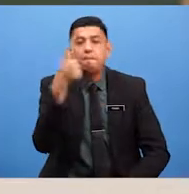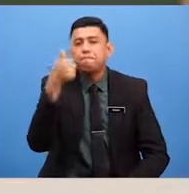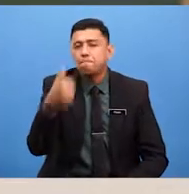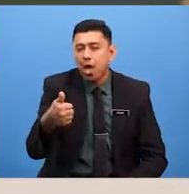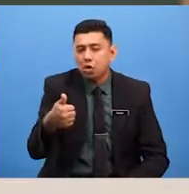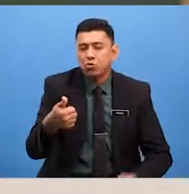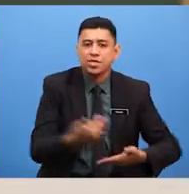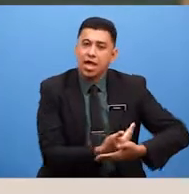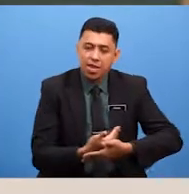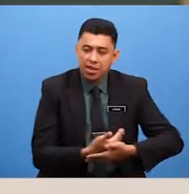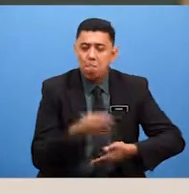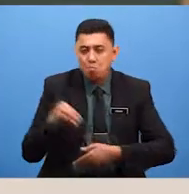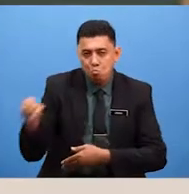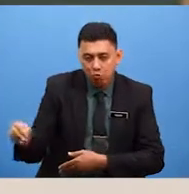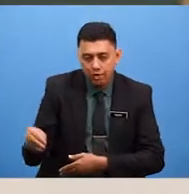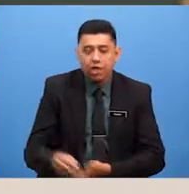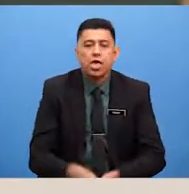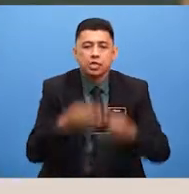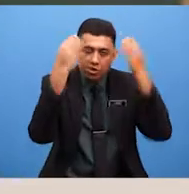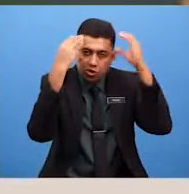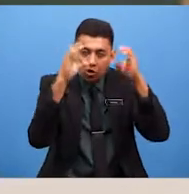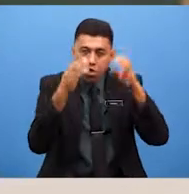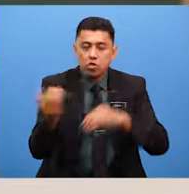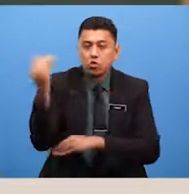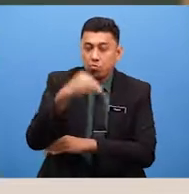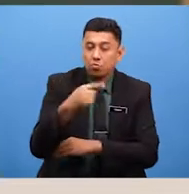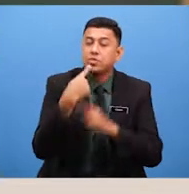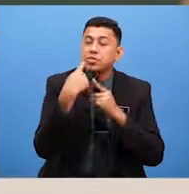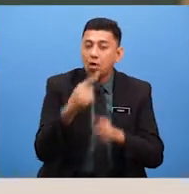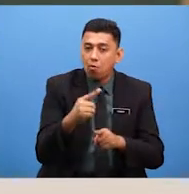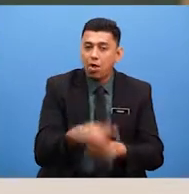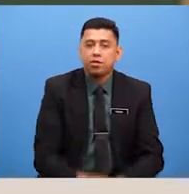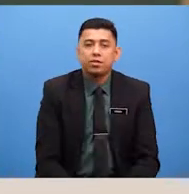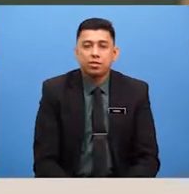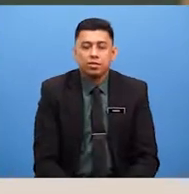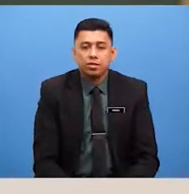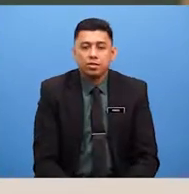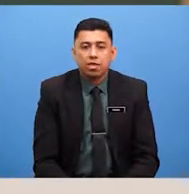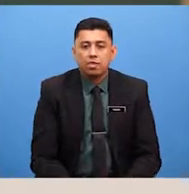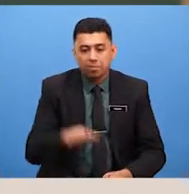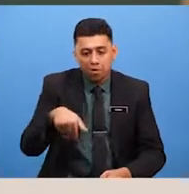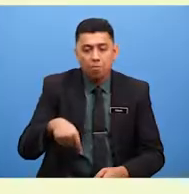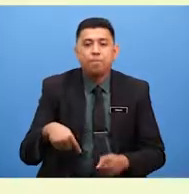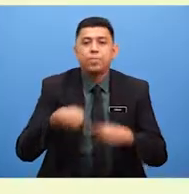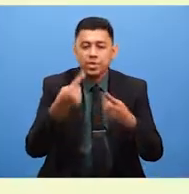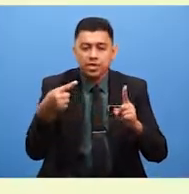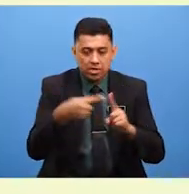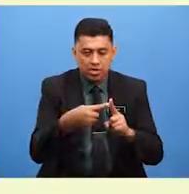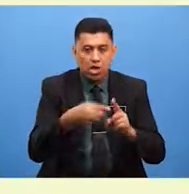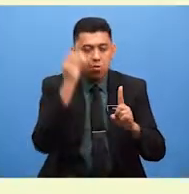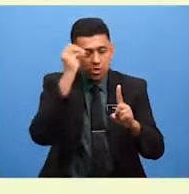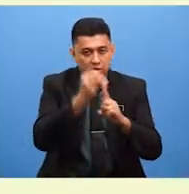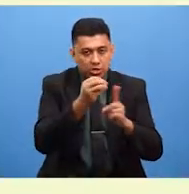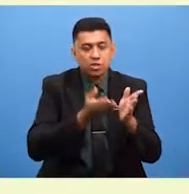murid cikgu. Sekarang, jom kita jawab soalan sebelum ke objektif yang seterusnya.